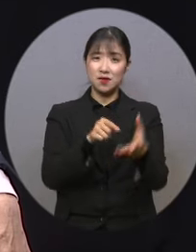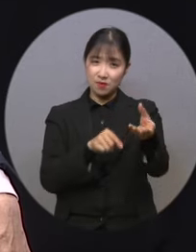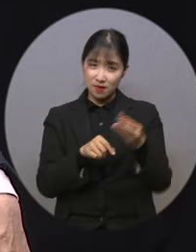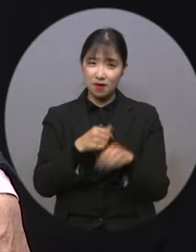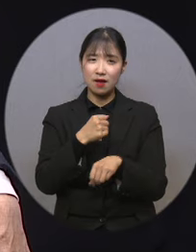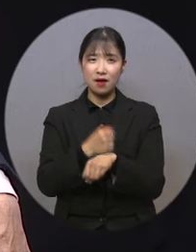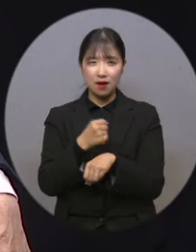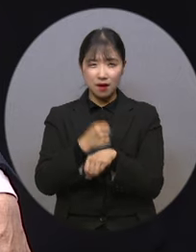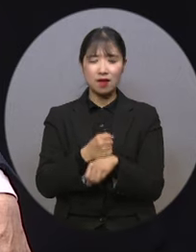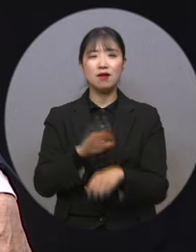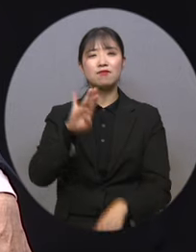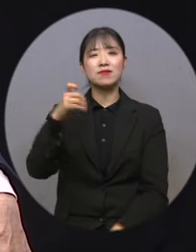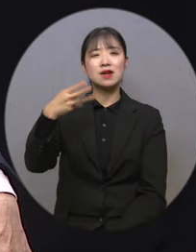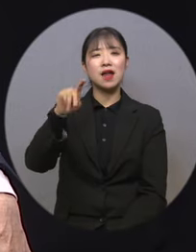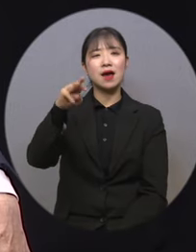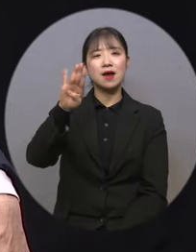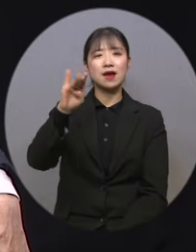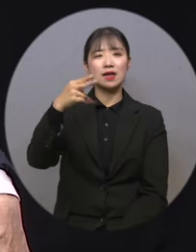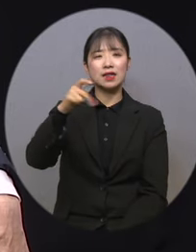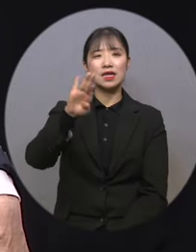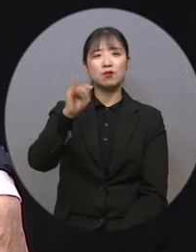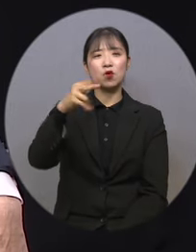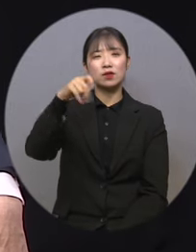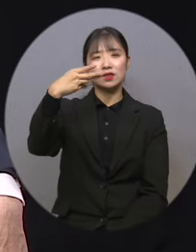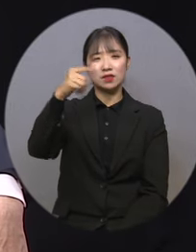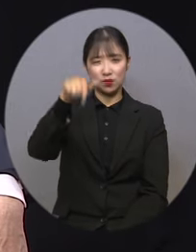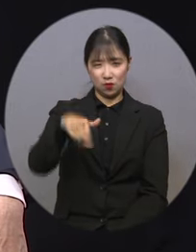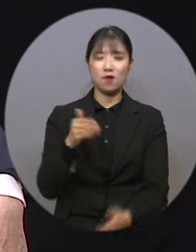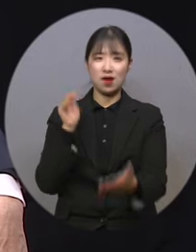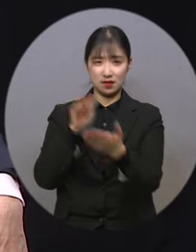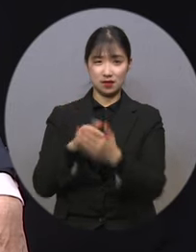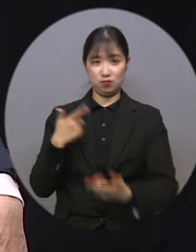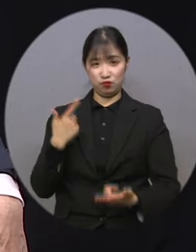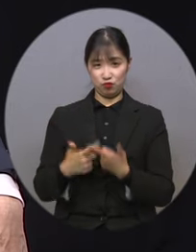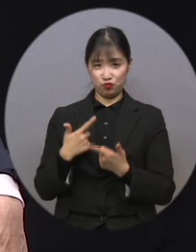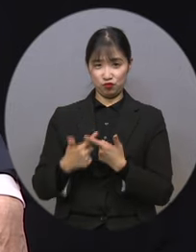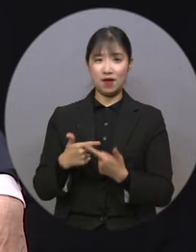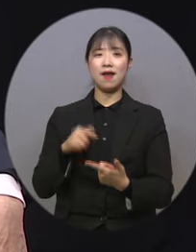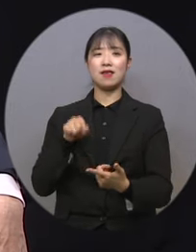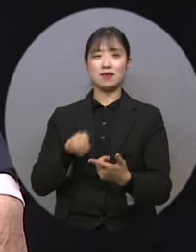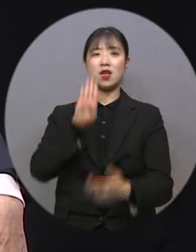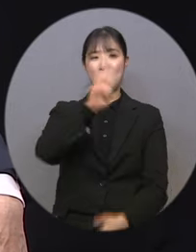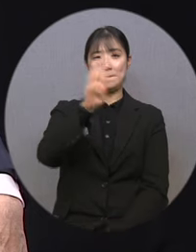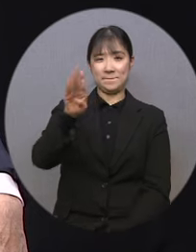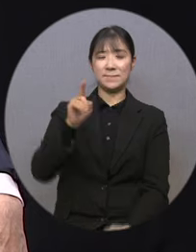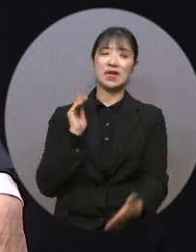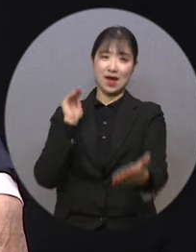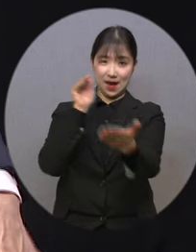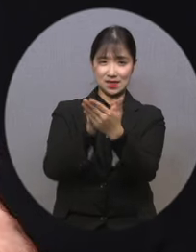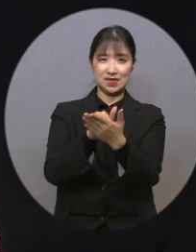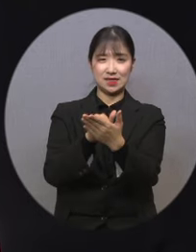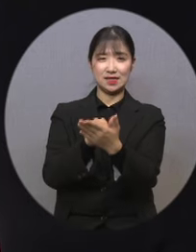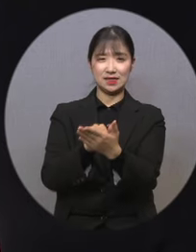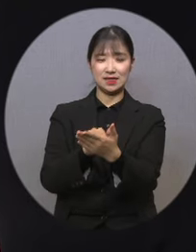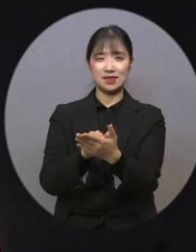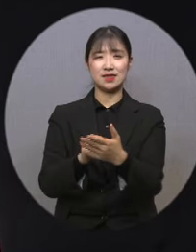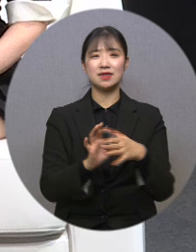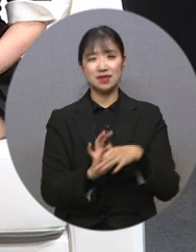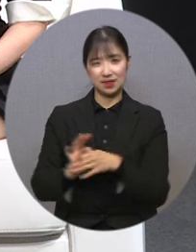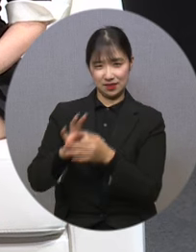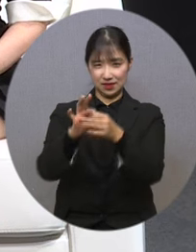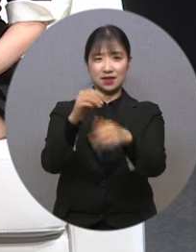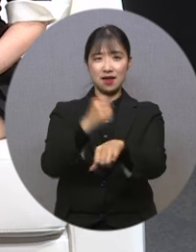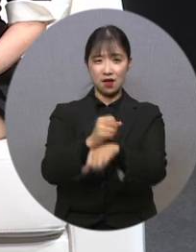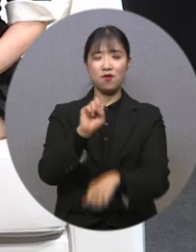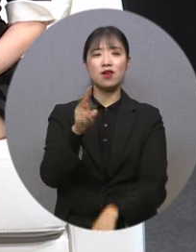빌리고 블라디보스토크까지의 벨트. 그러니까 부산에서 비비, 부산에서 블라디보스토크까지 해안선.